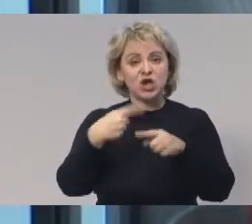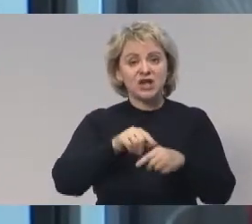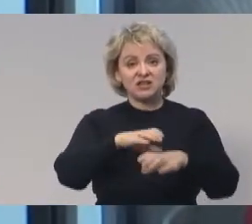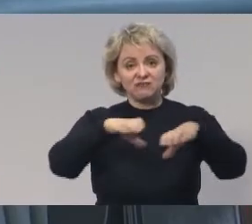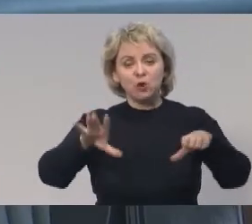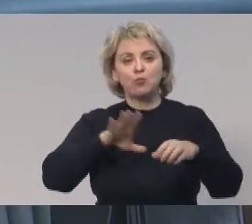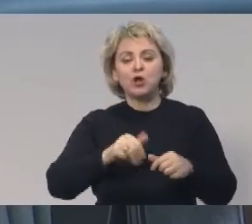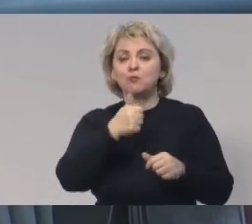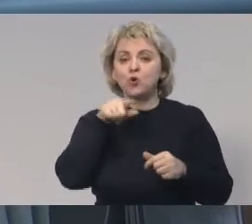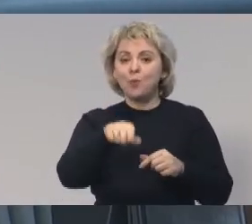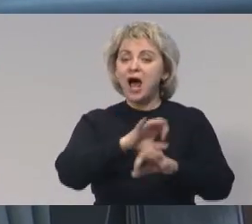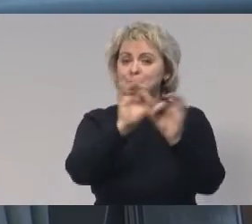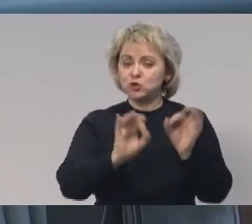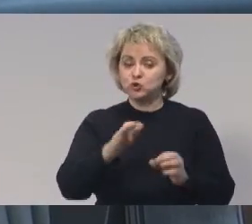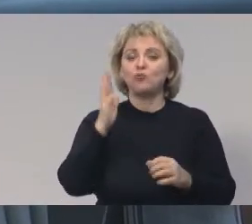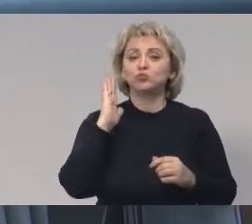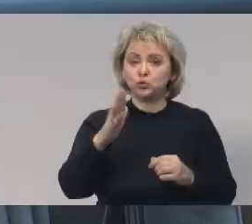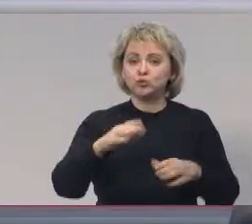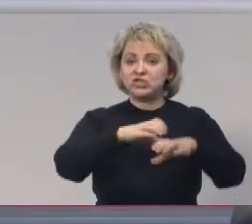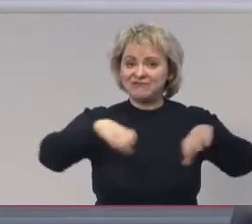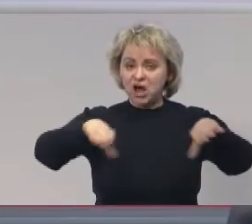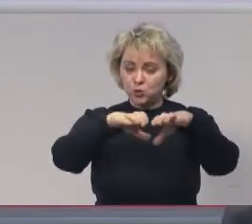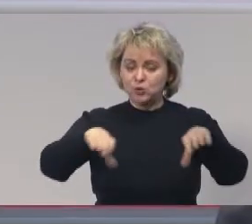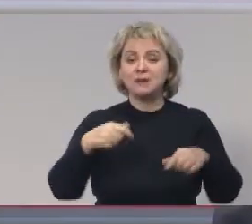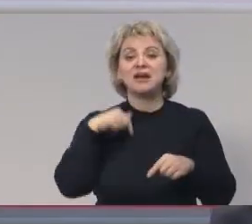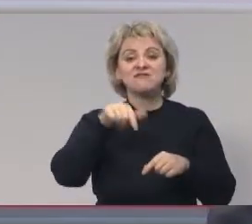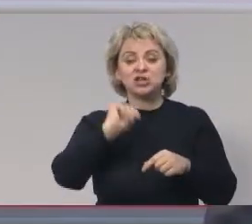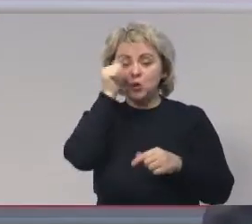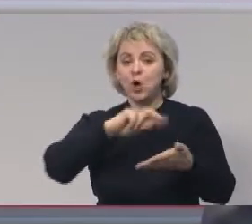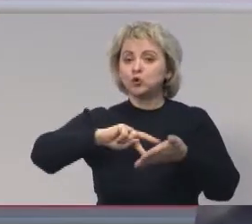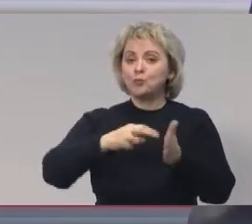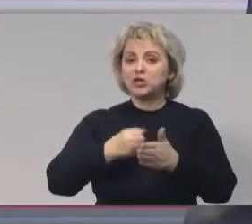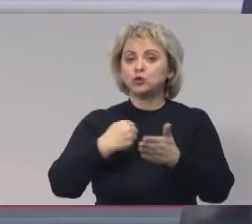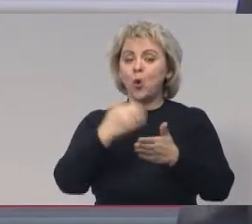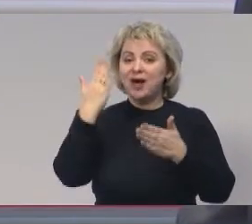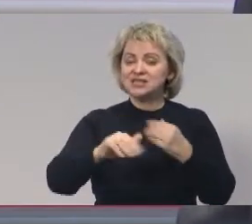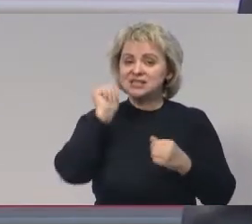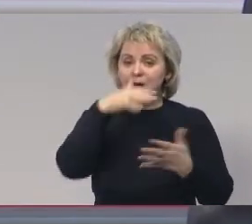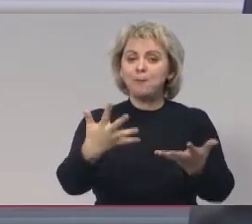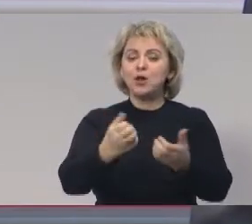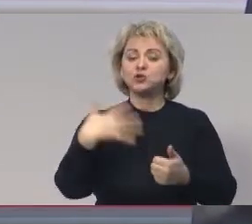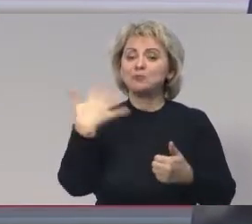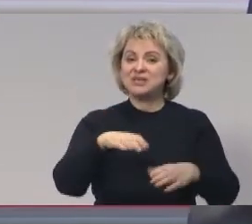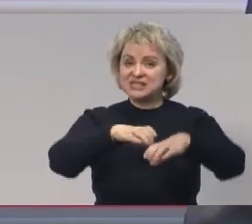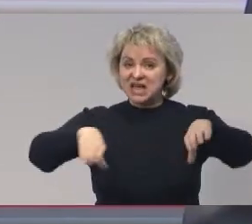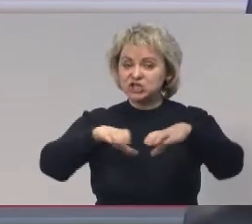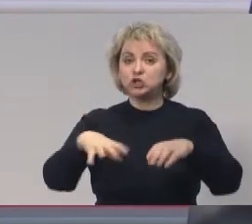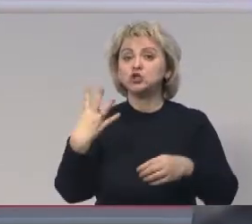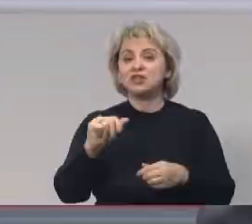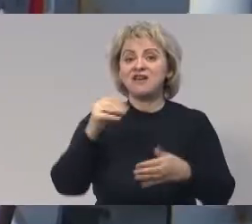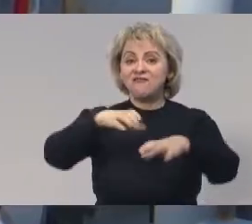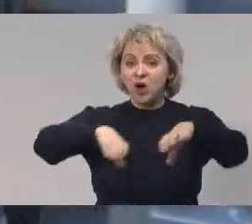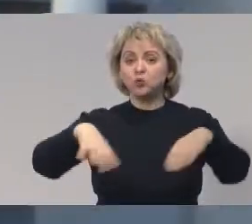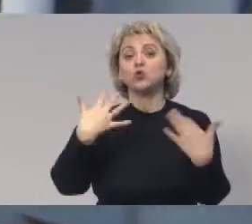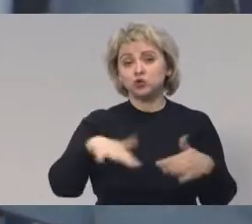стал экспериментальным образцом будущей серии. Мы в этом году планируем до конца года получить 50 вагонов. 4 вагона уже